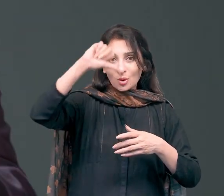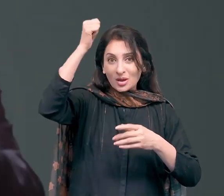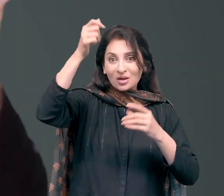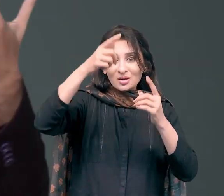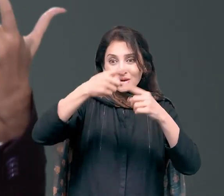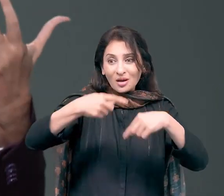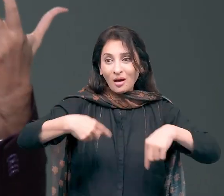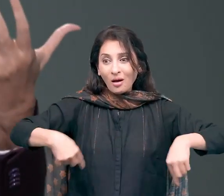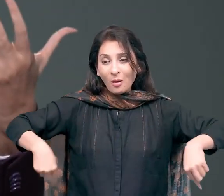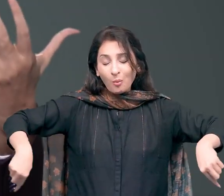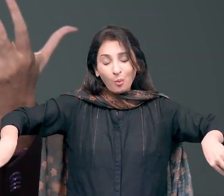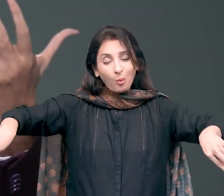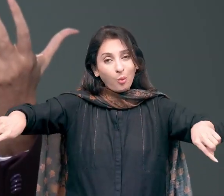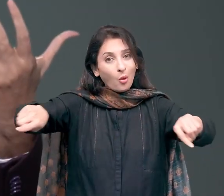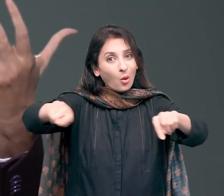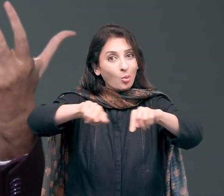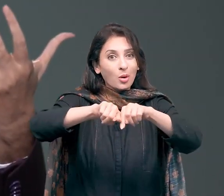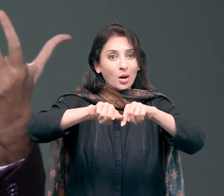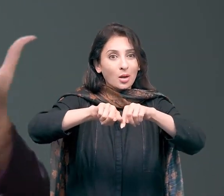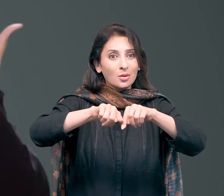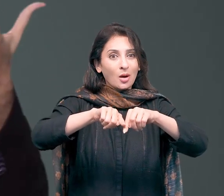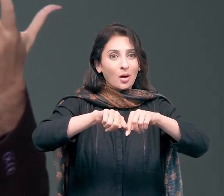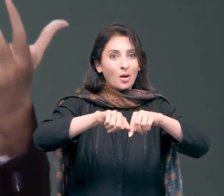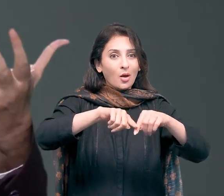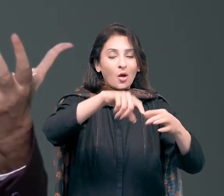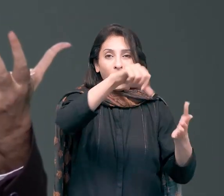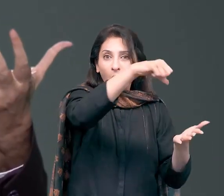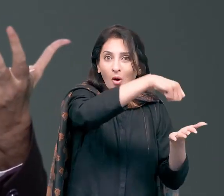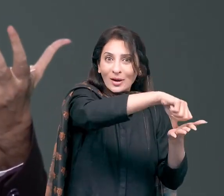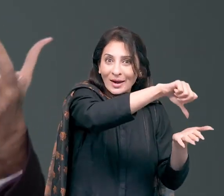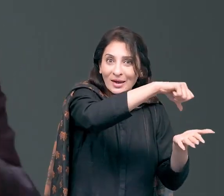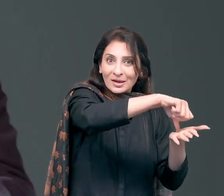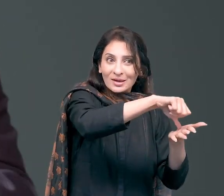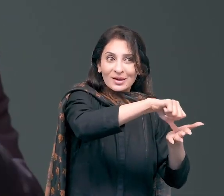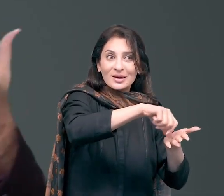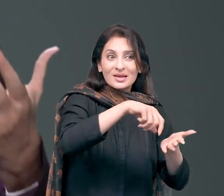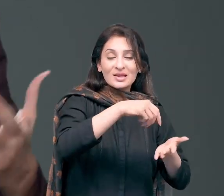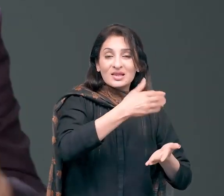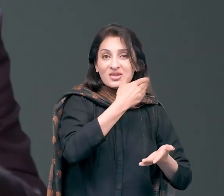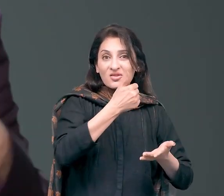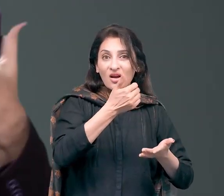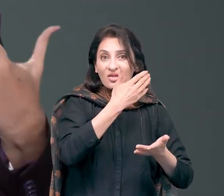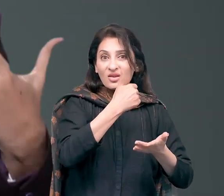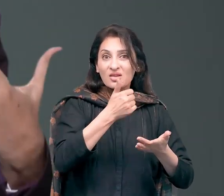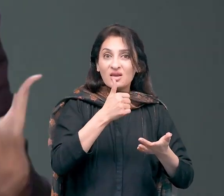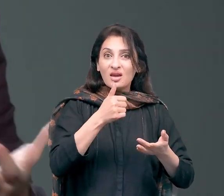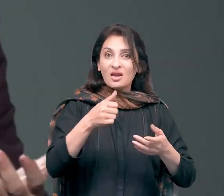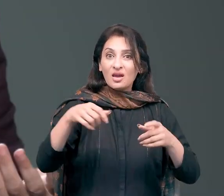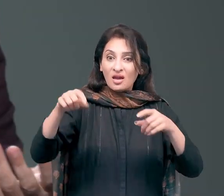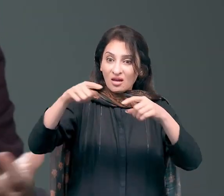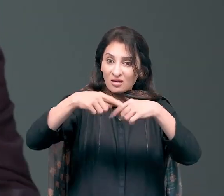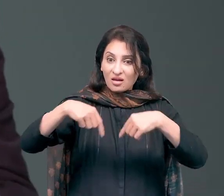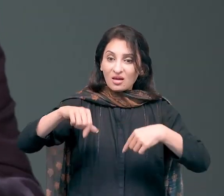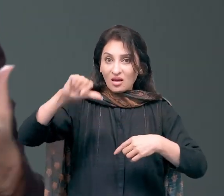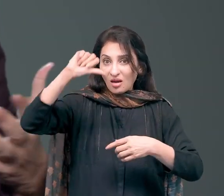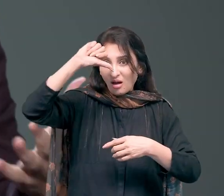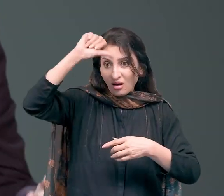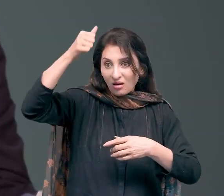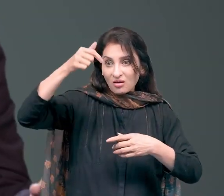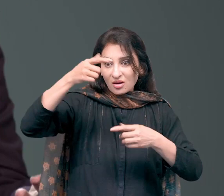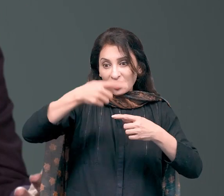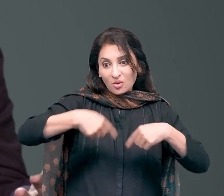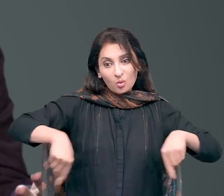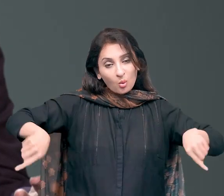کیونکہ انڈین سویلائزیشن جو تھی بہت بڑی سویلائزیشن، پھر یہاں کے جو اکنامک ریونیوز تھے، جو